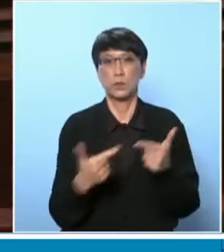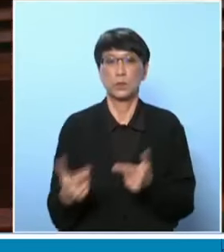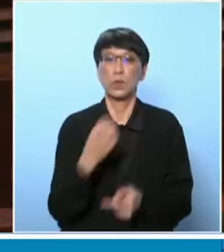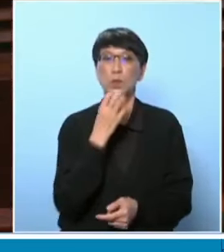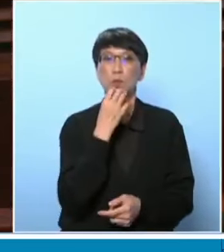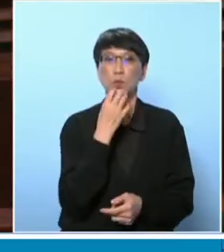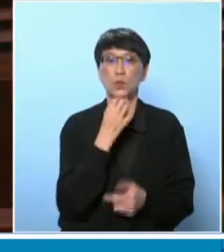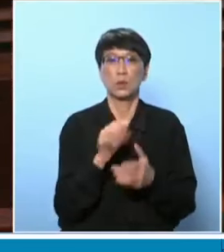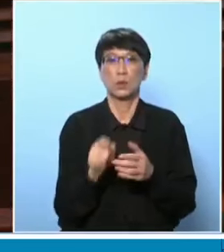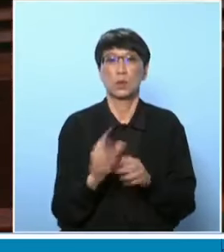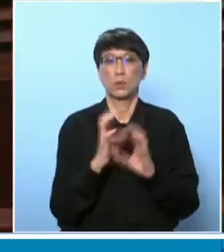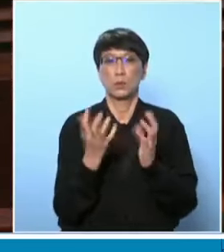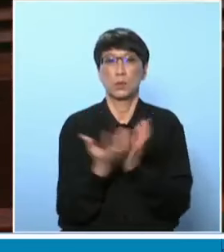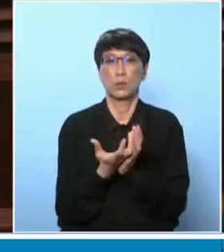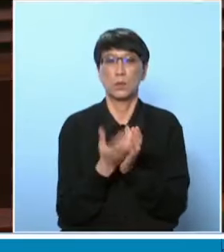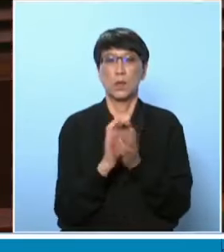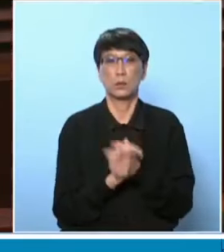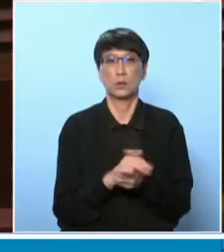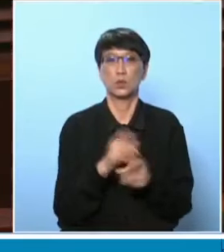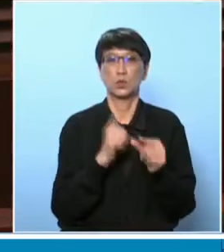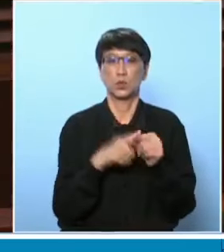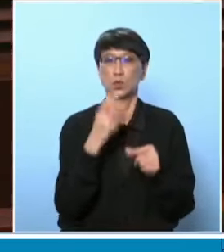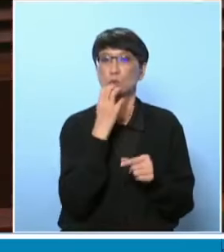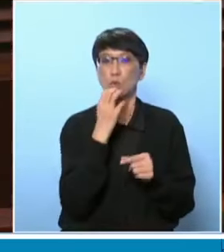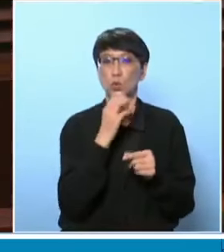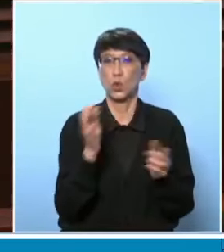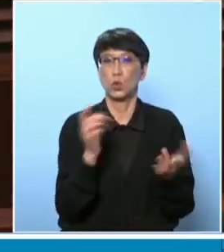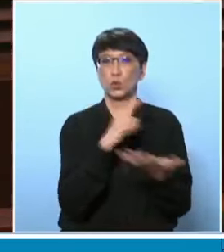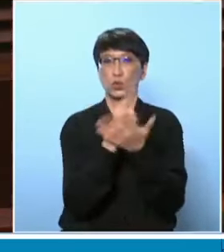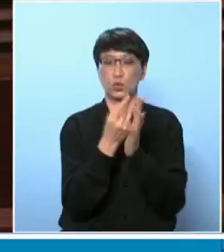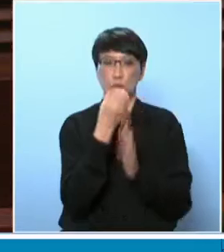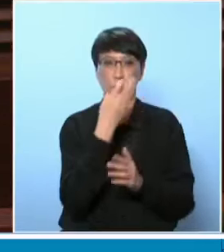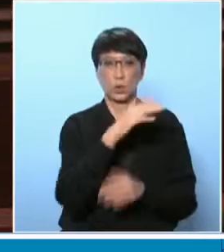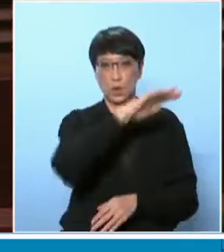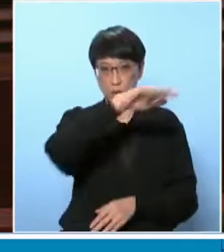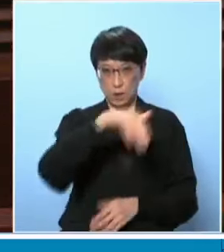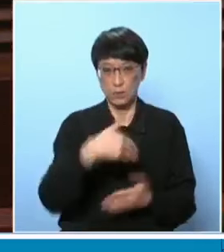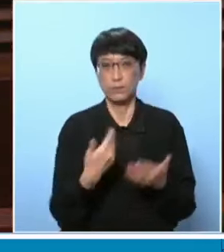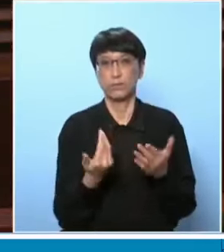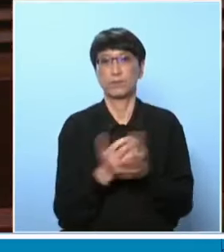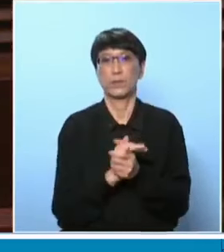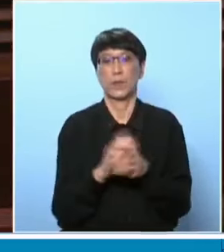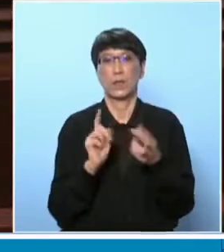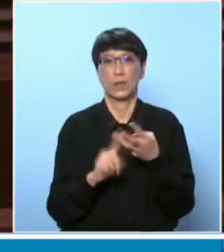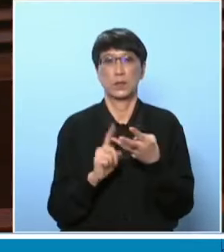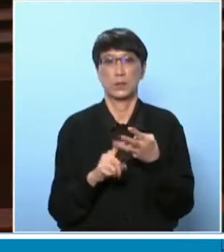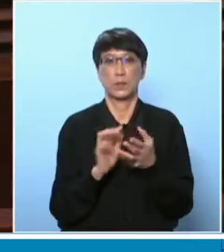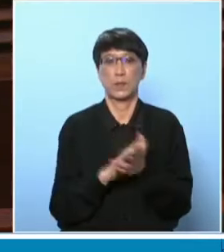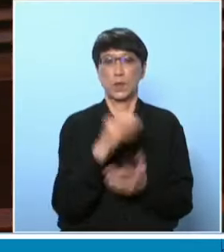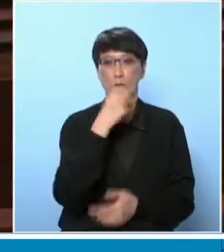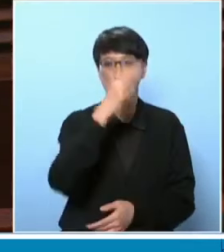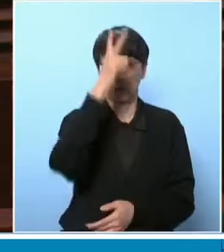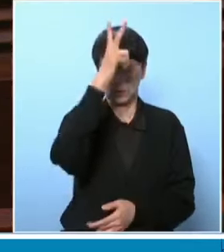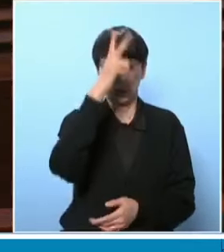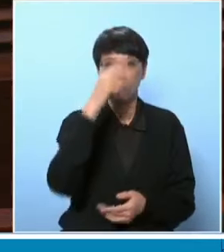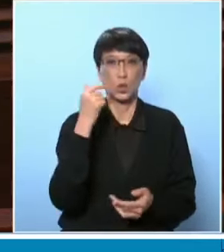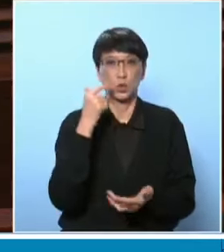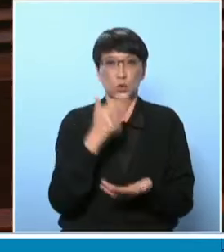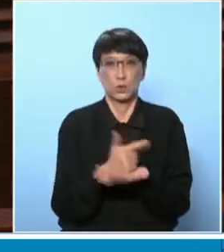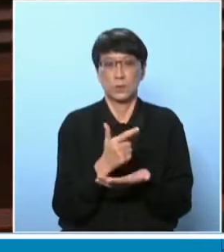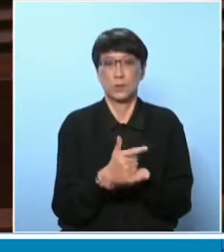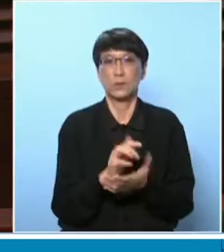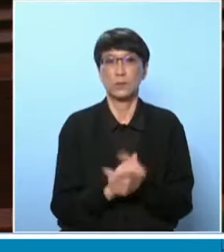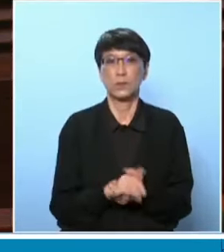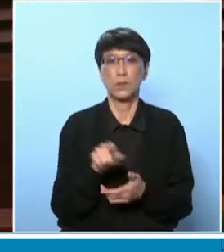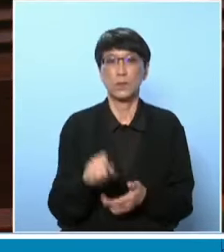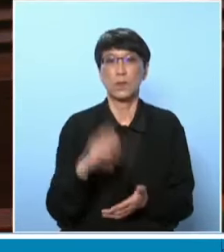盟和中東客源市場宣傳香港的旅遊魅力，吸引旅客到訪。問題第三部分，特區政府非常重視訪